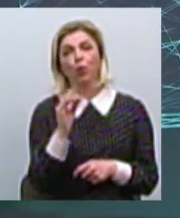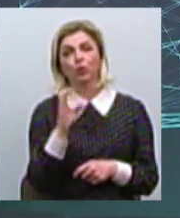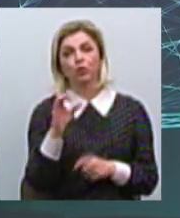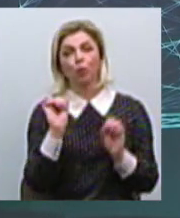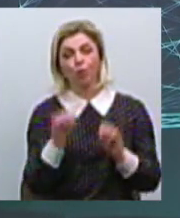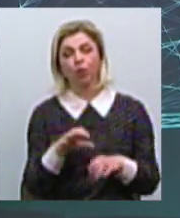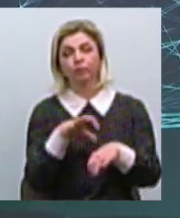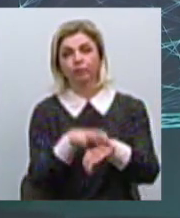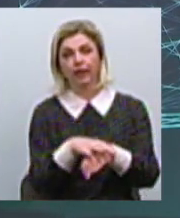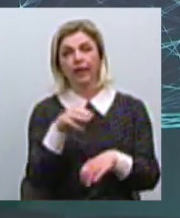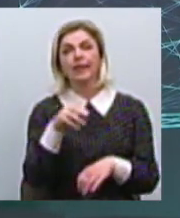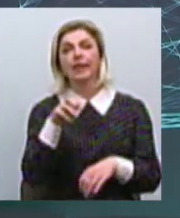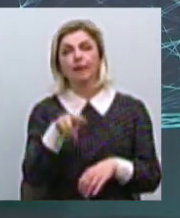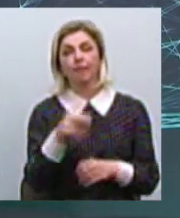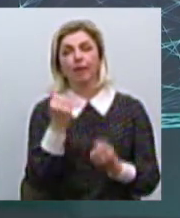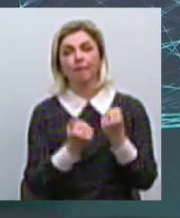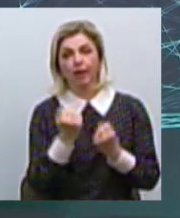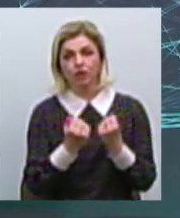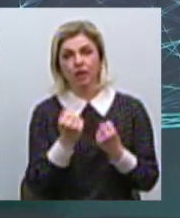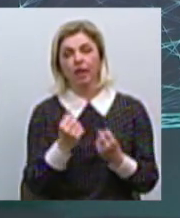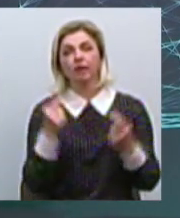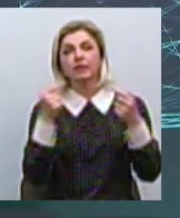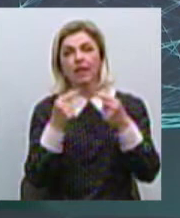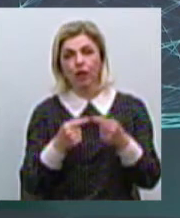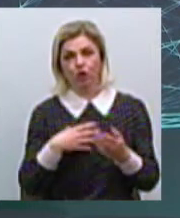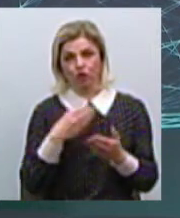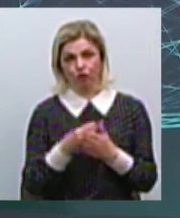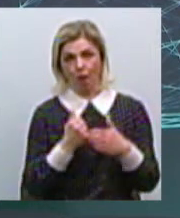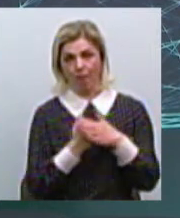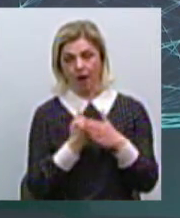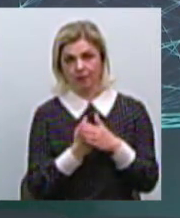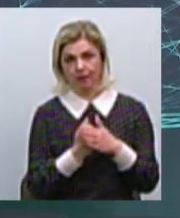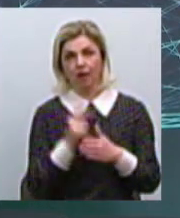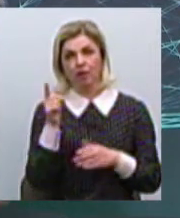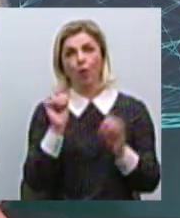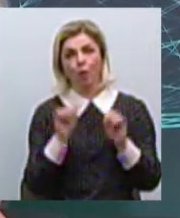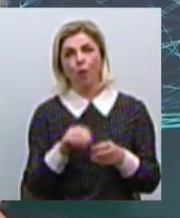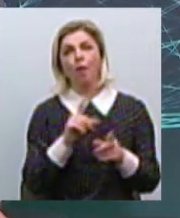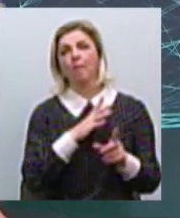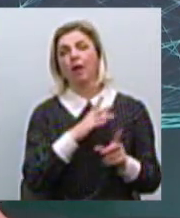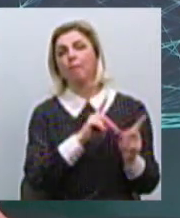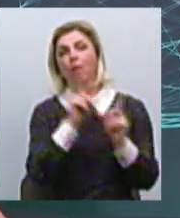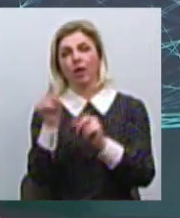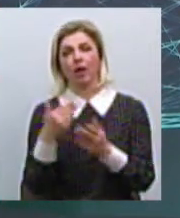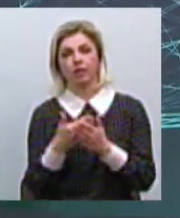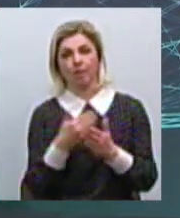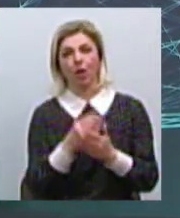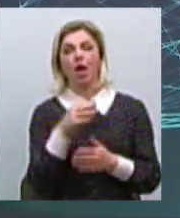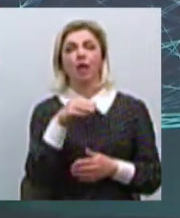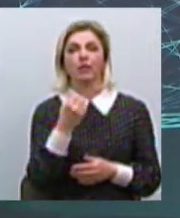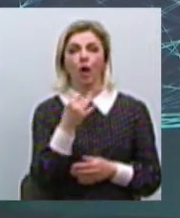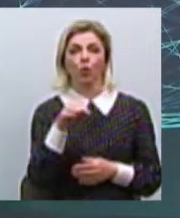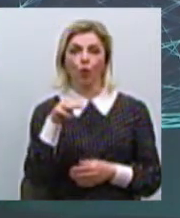розпізнавати типи транспортних засобів згідно з своєю базою. Тобто у неї вона може сказати, що оце поїхала, там, наприклад, Toyota Corolla, а оце